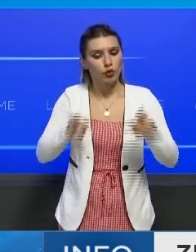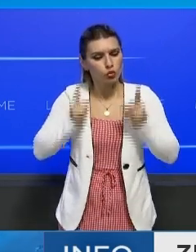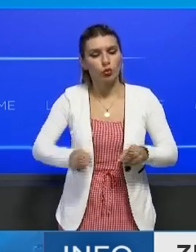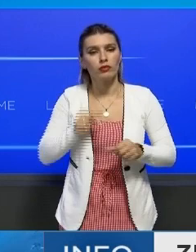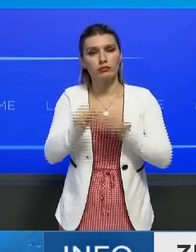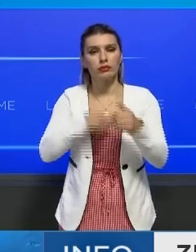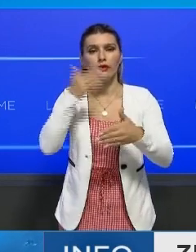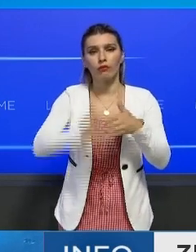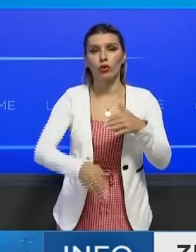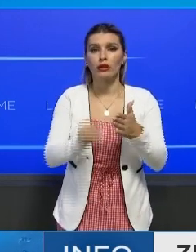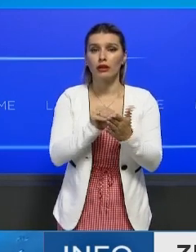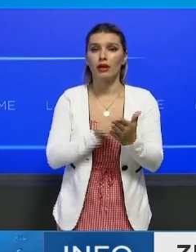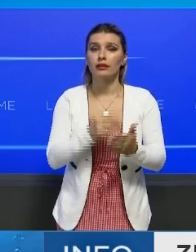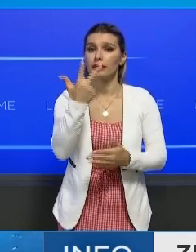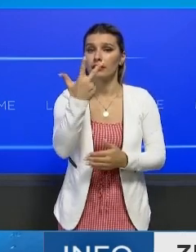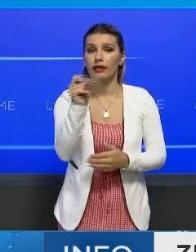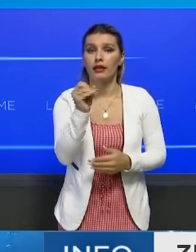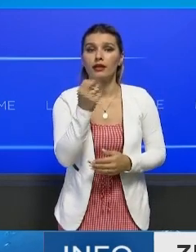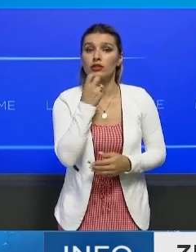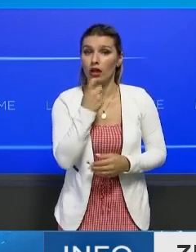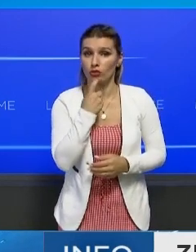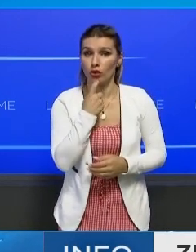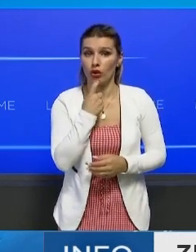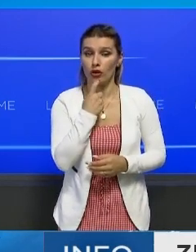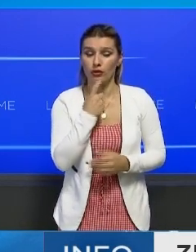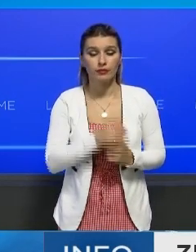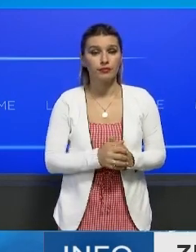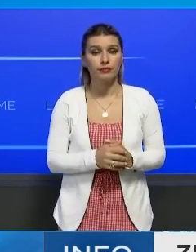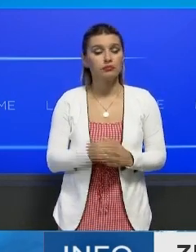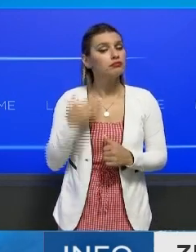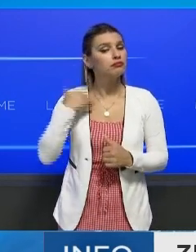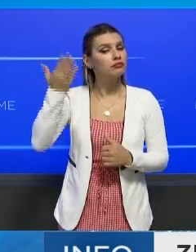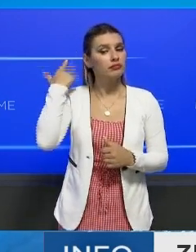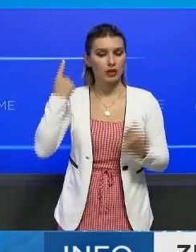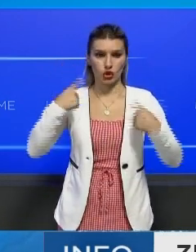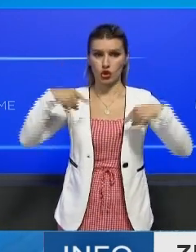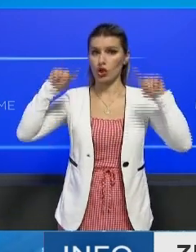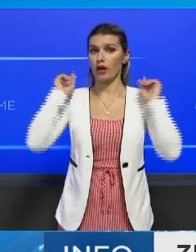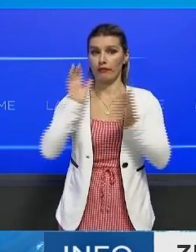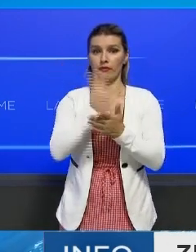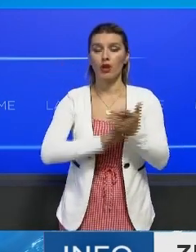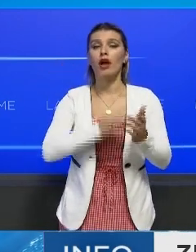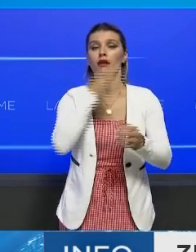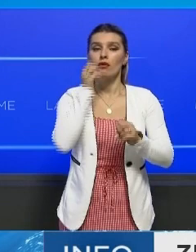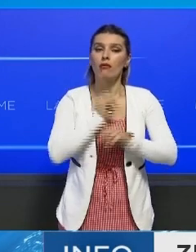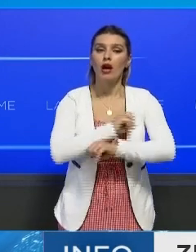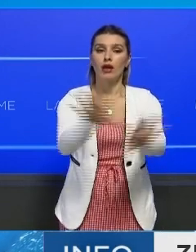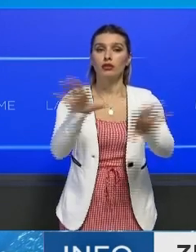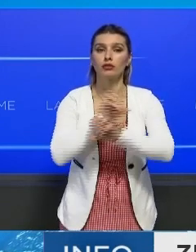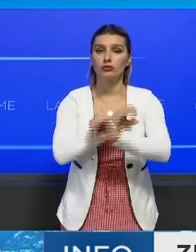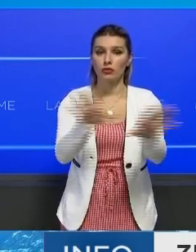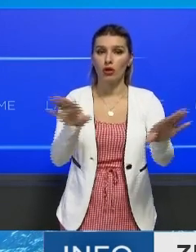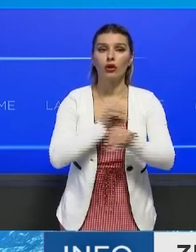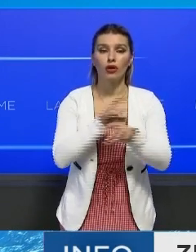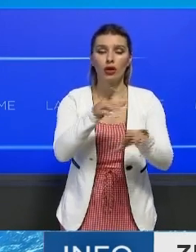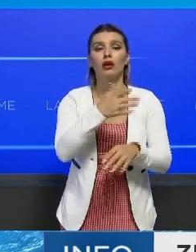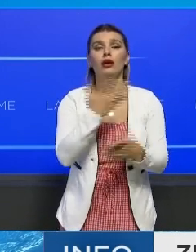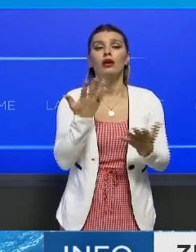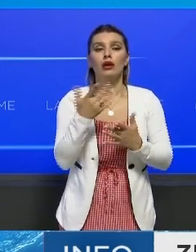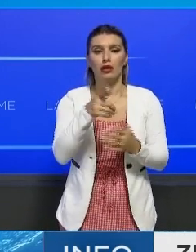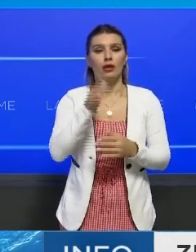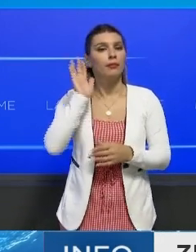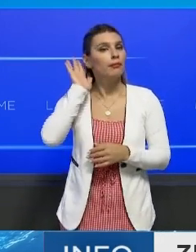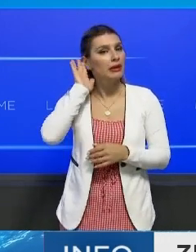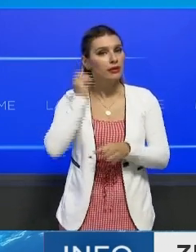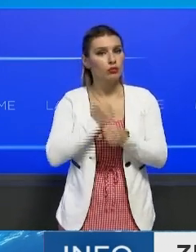30 shtator. Ne kemi filluar që një javë që të plasojmë informacione të ndryshme për mes kanaleve zyrtare të